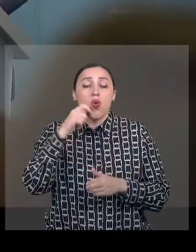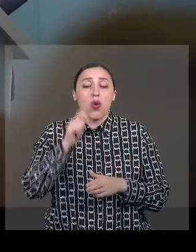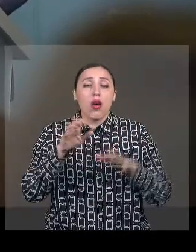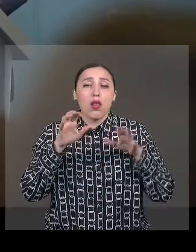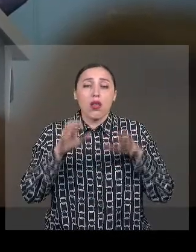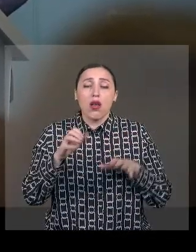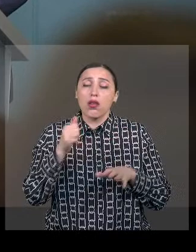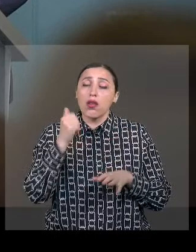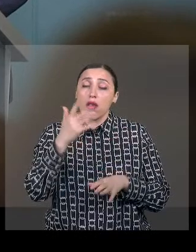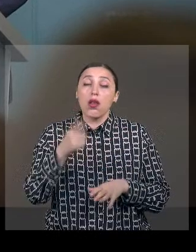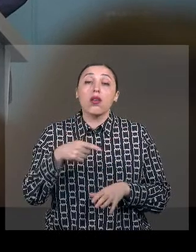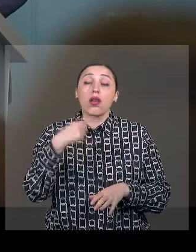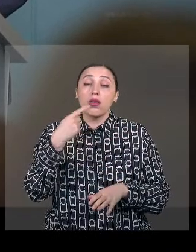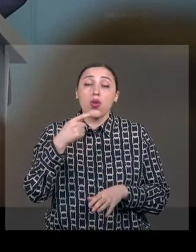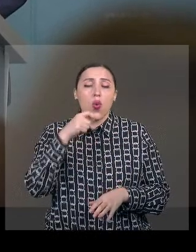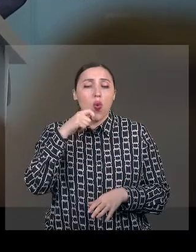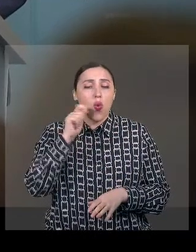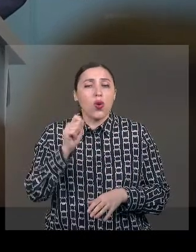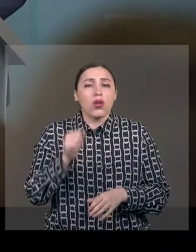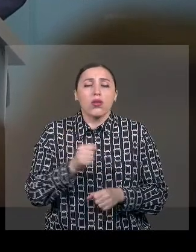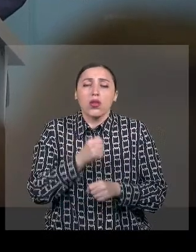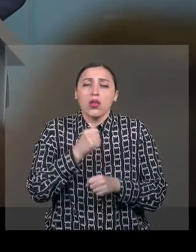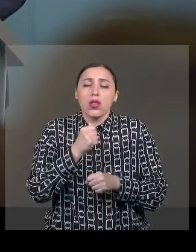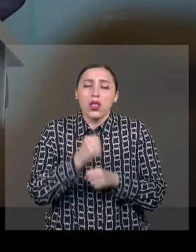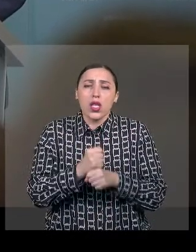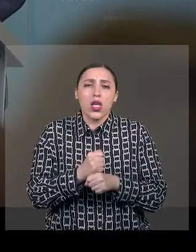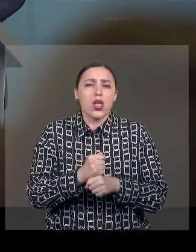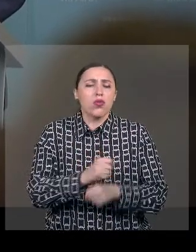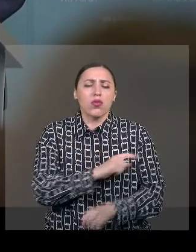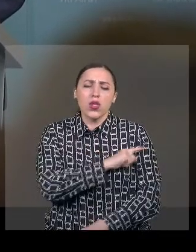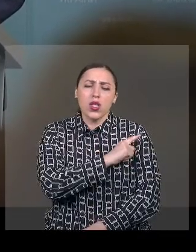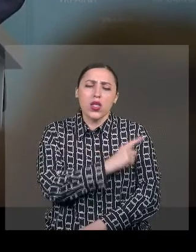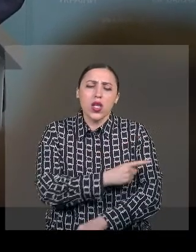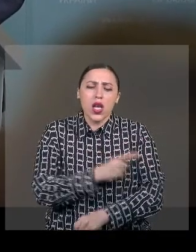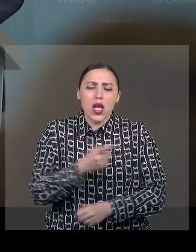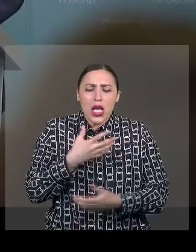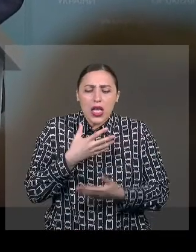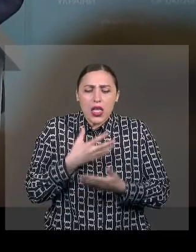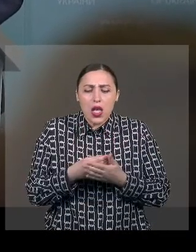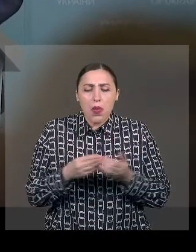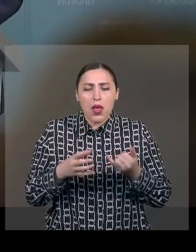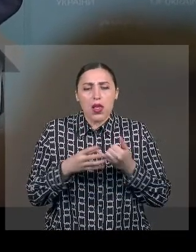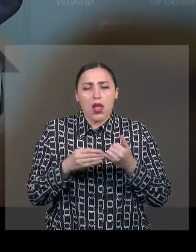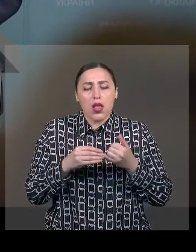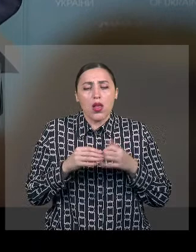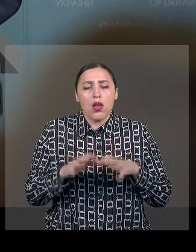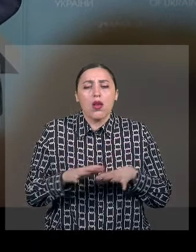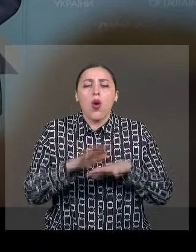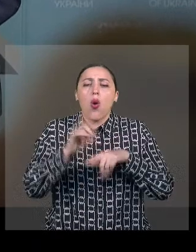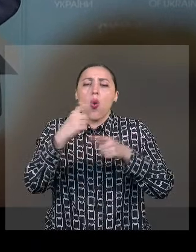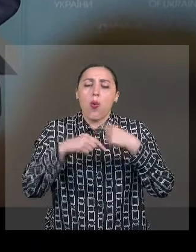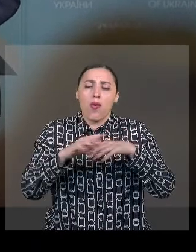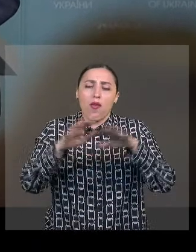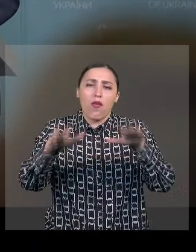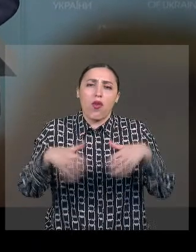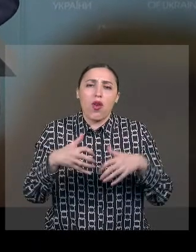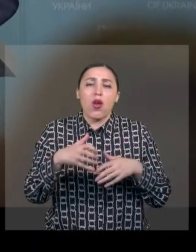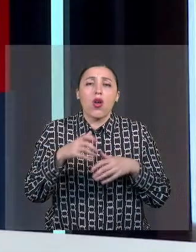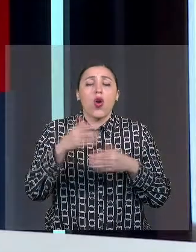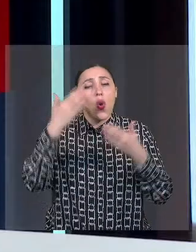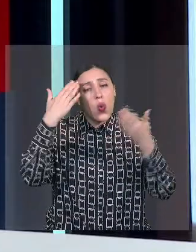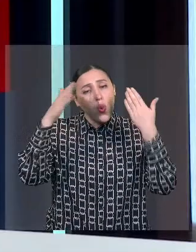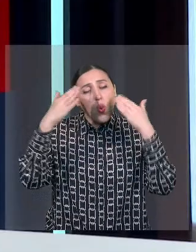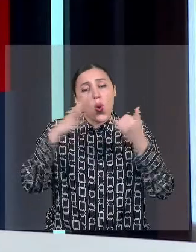բազմից հայտարել է, Ուկրաինան բոլոր առկա ուժերն ու միջոցներն ուղում է սեփական տարածքների ազատագրմանը, այլ ոչ թե